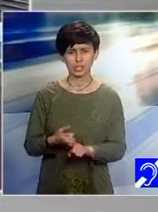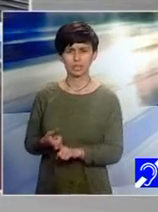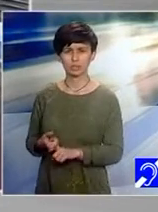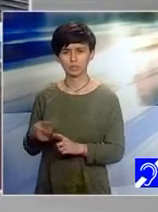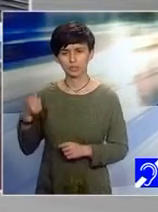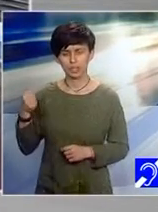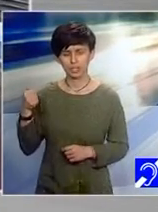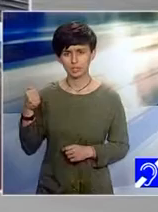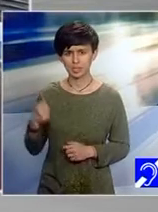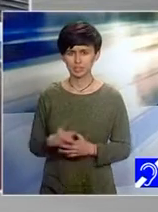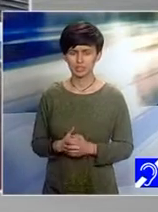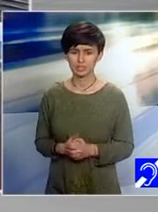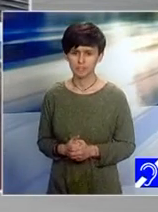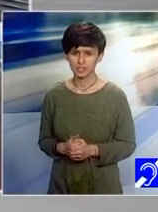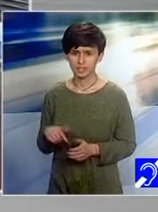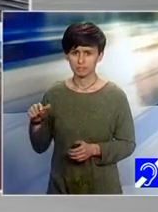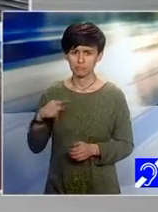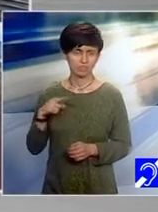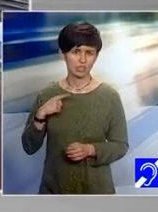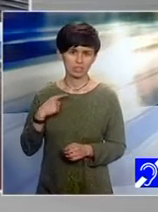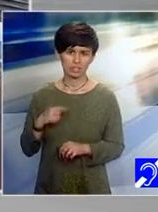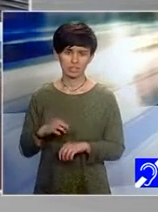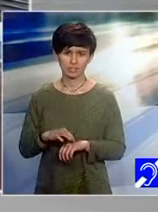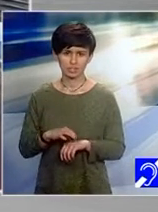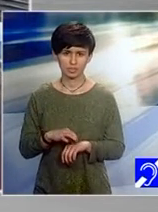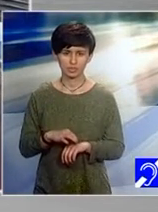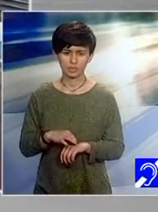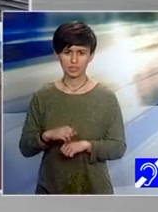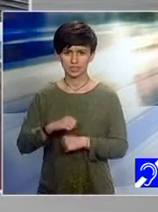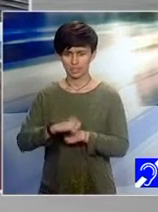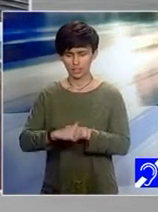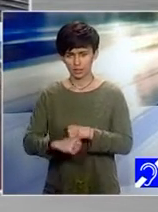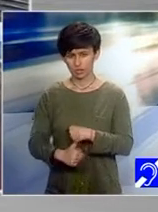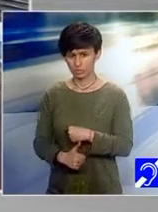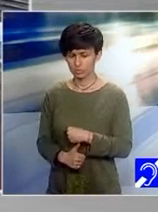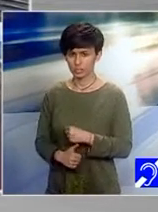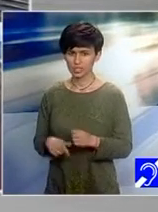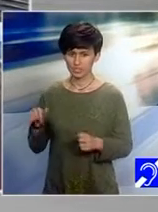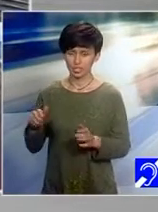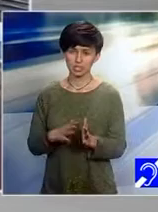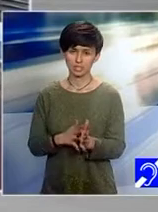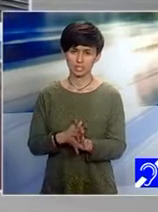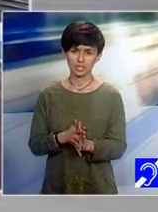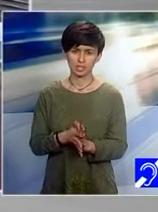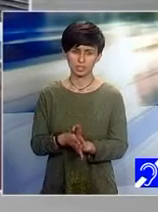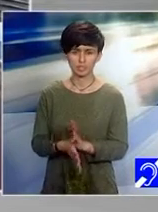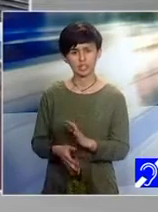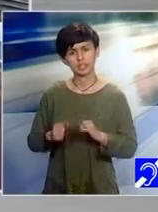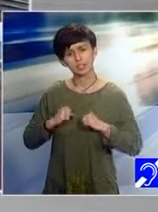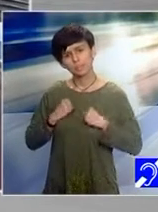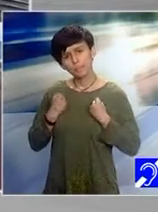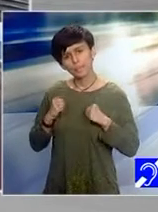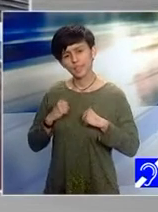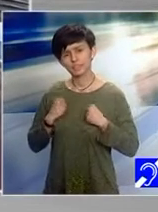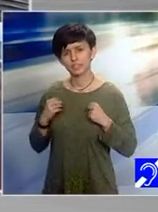ca sânge armenesc. Este un chirurg renumit de la Târgu Mureș, s-a implicat în activitatea Fundației